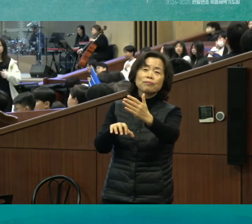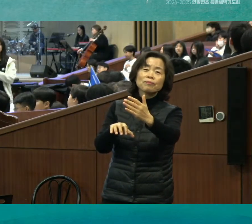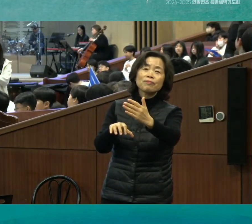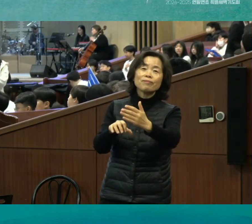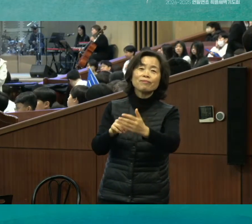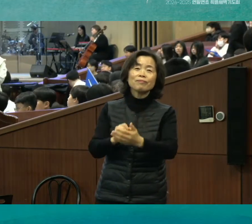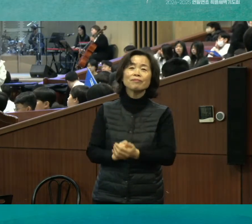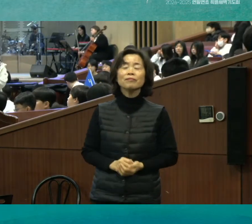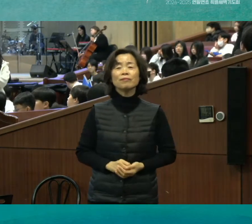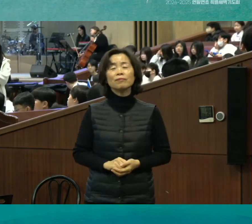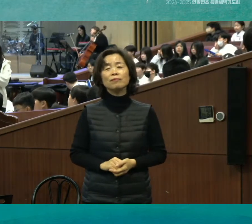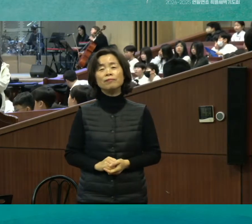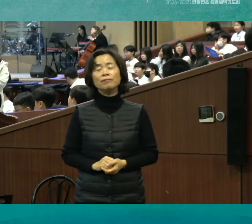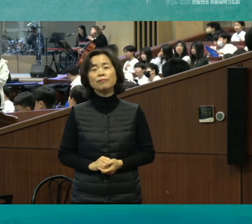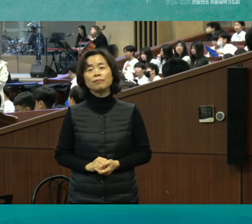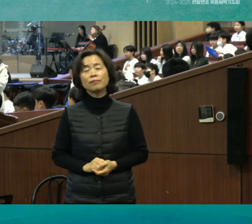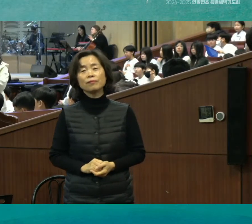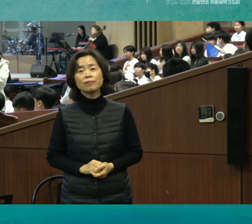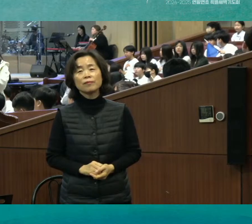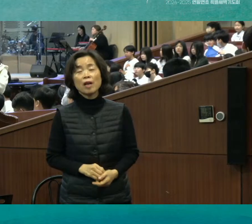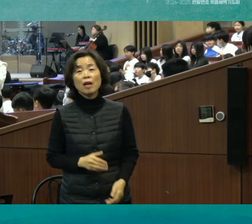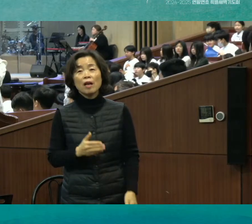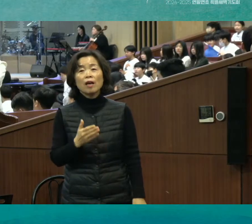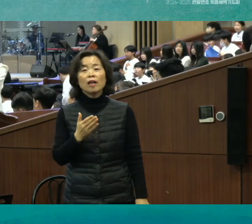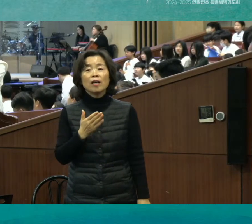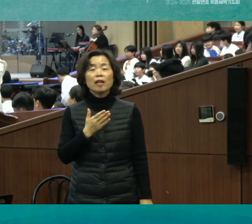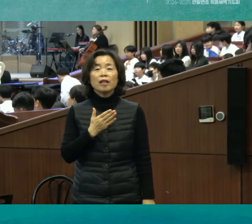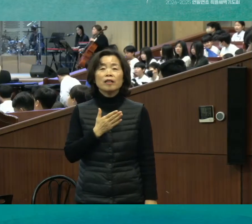이절 가사로 나의 눈 열어